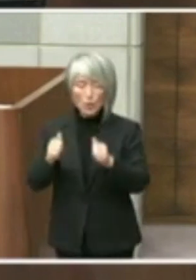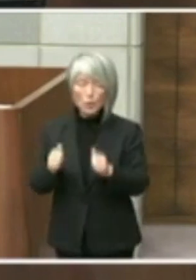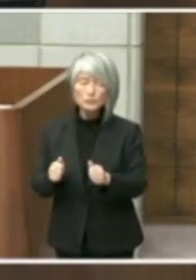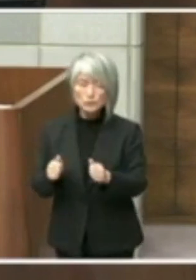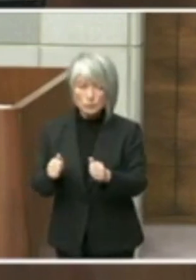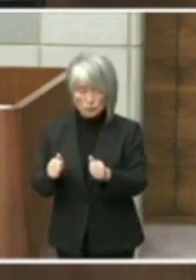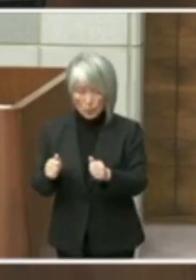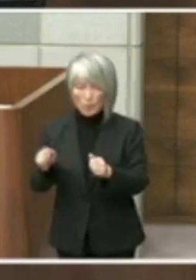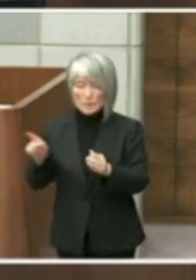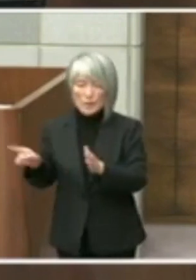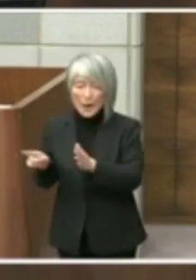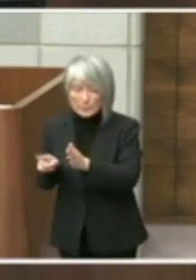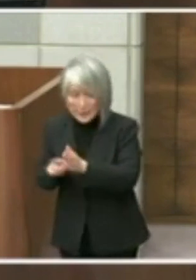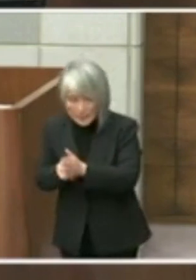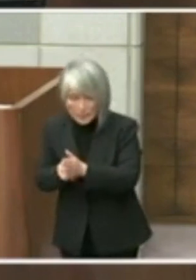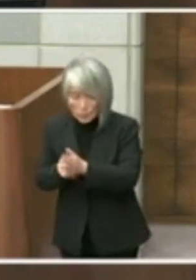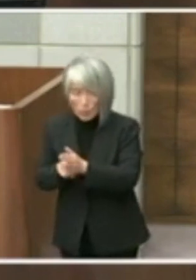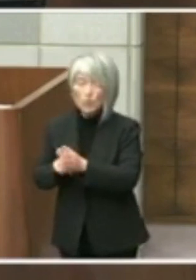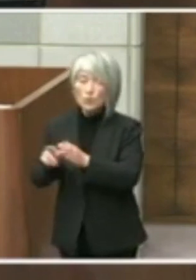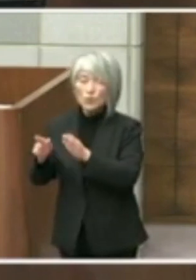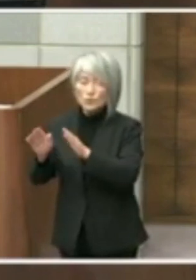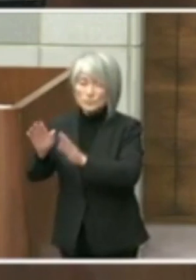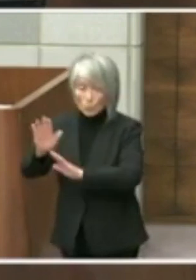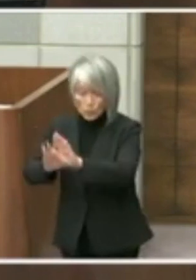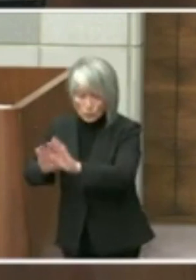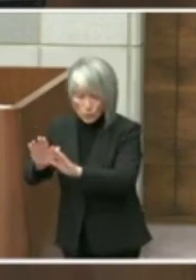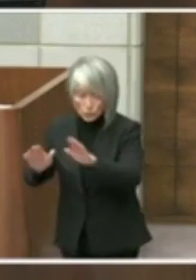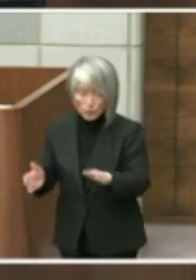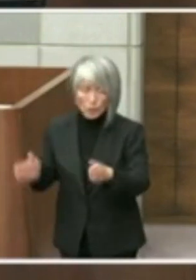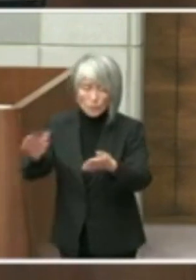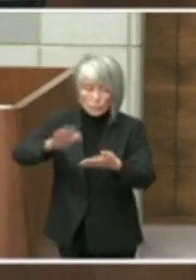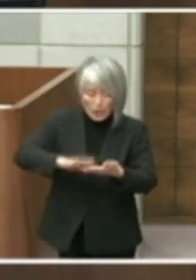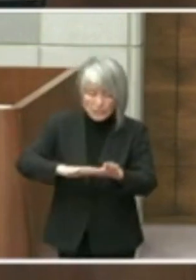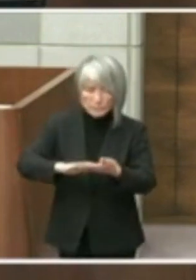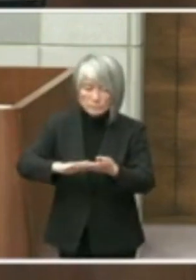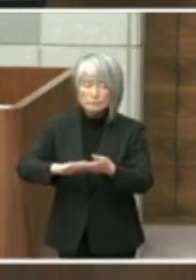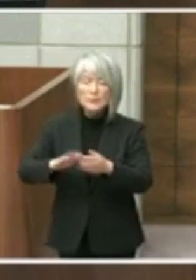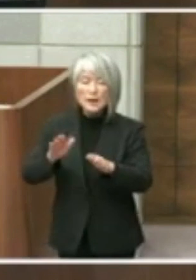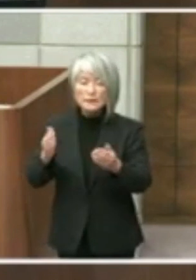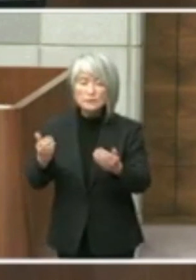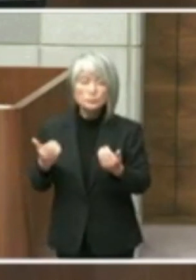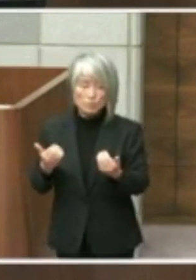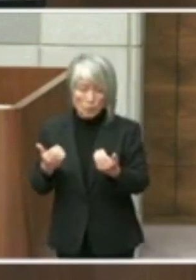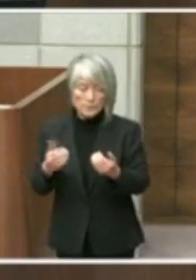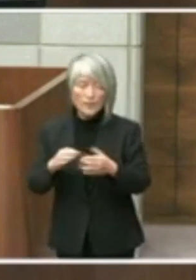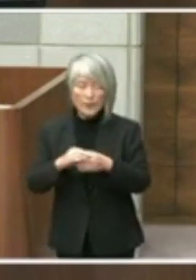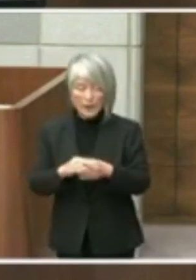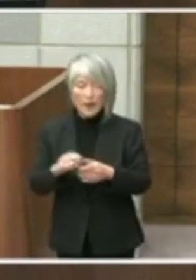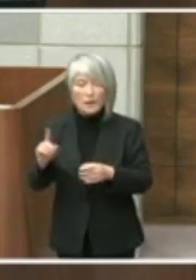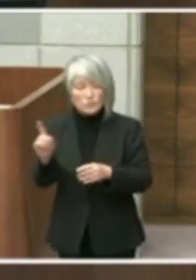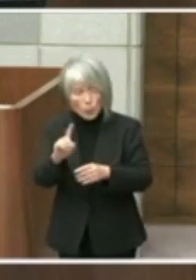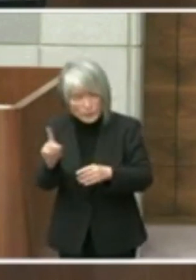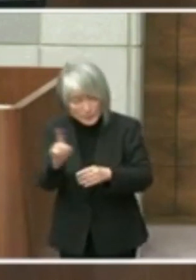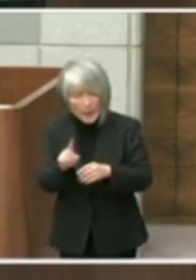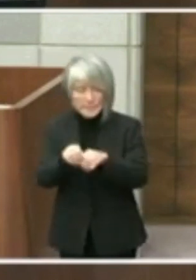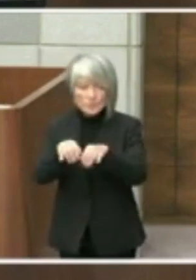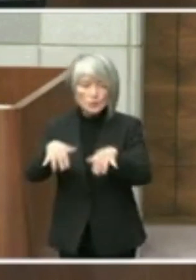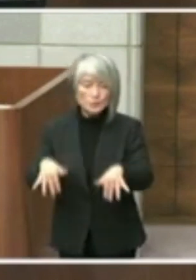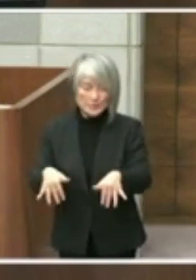制度との整理が必要でございますので、どのような仕組みが市民の皆様にとって便利である